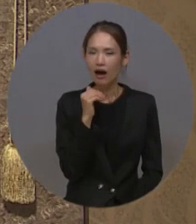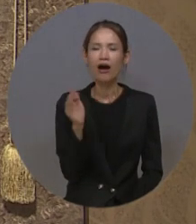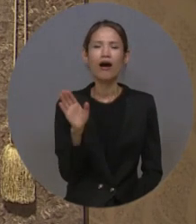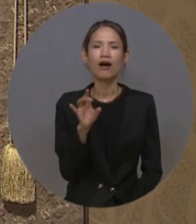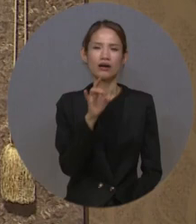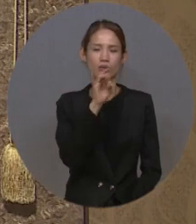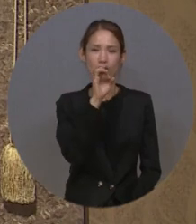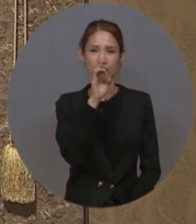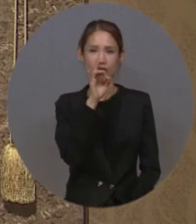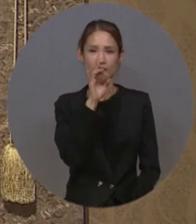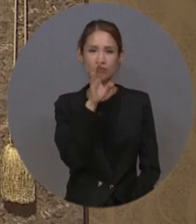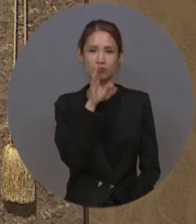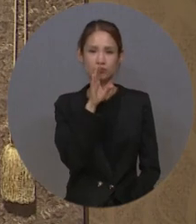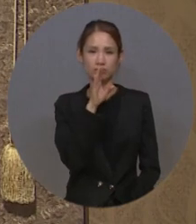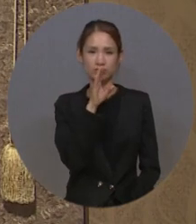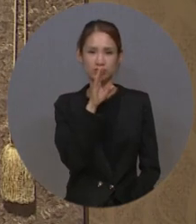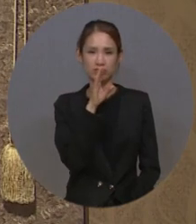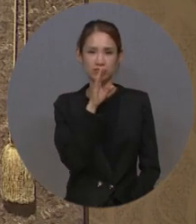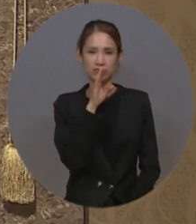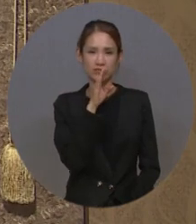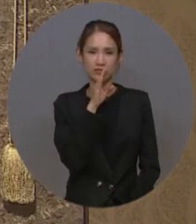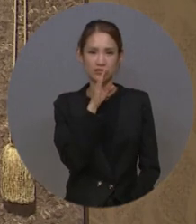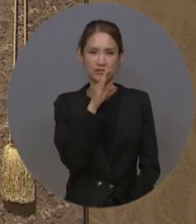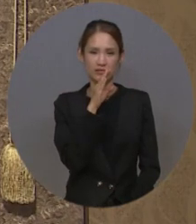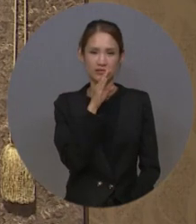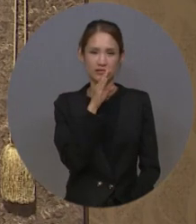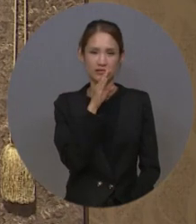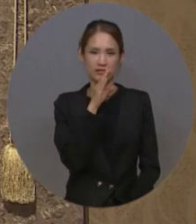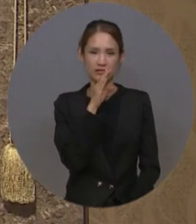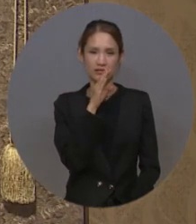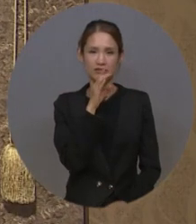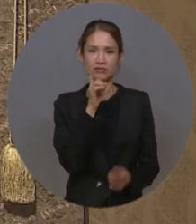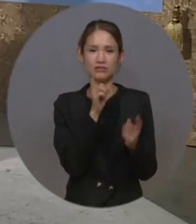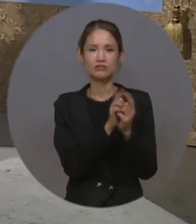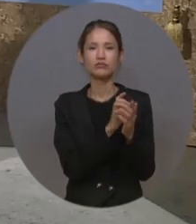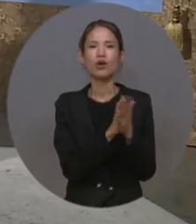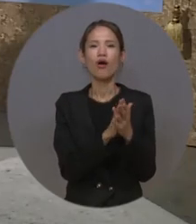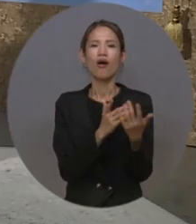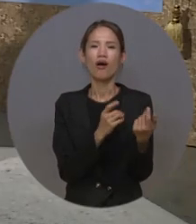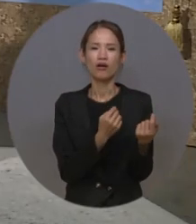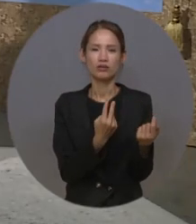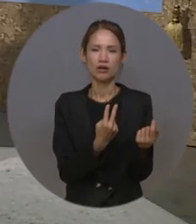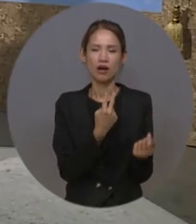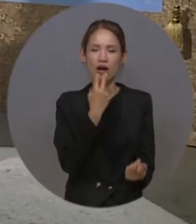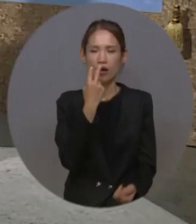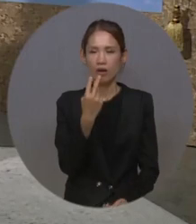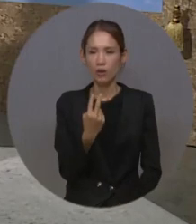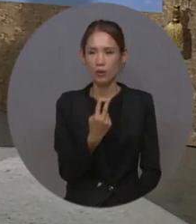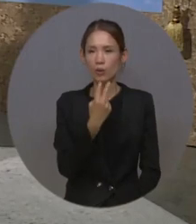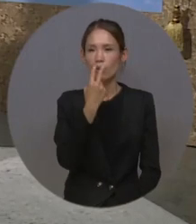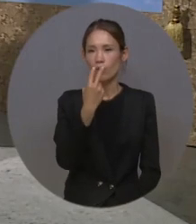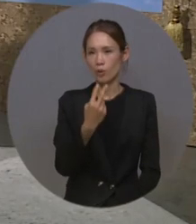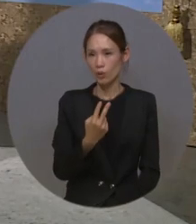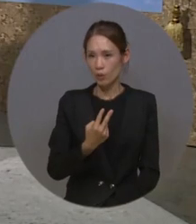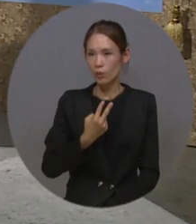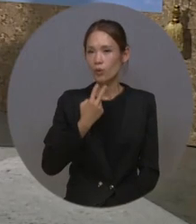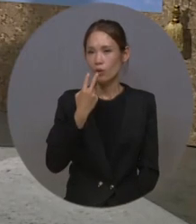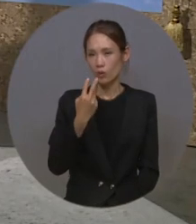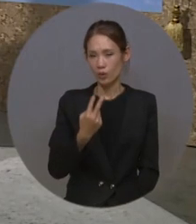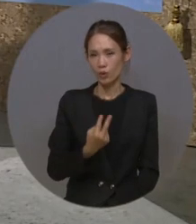큰일이잖아요. 그죠. 네. 돌이킬 수 없는 상황까지 가게 되면 실제로 그렇습니다. 숨이 잘 쉬어질 수 있도록 하는 네.